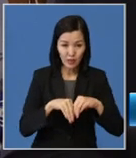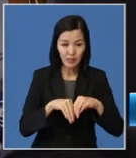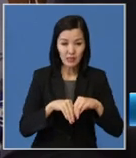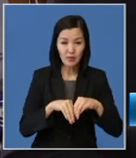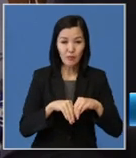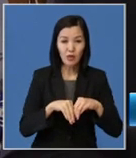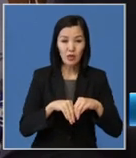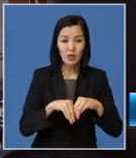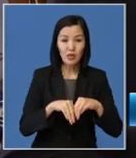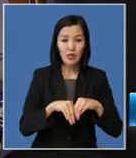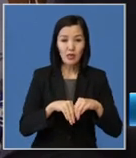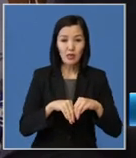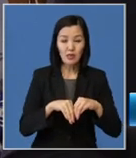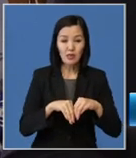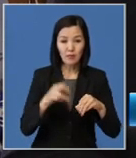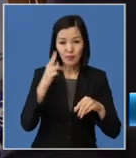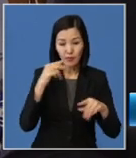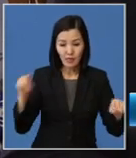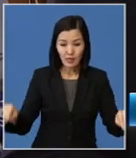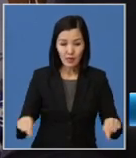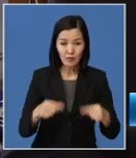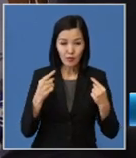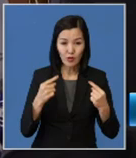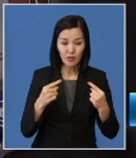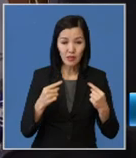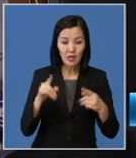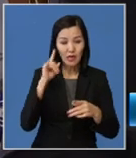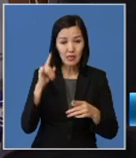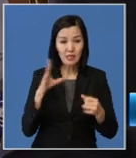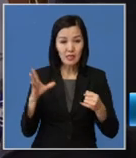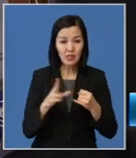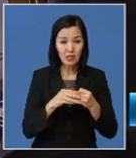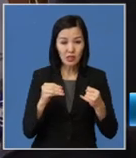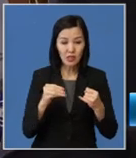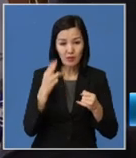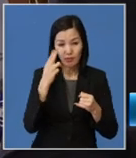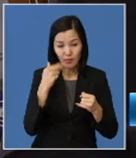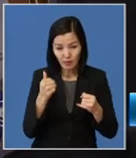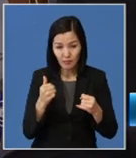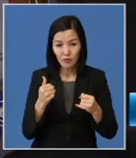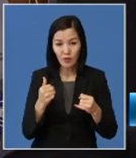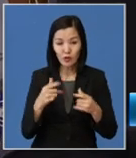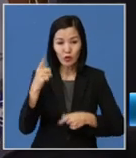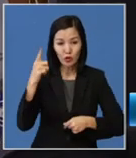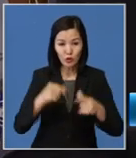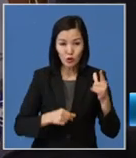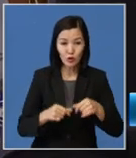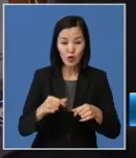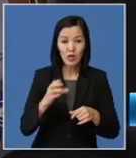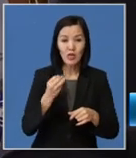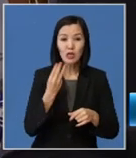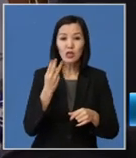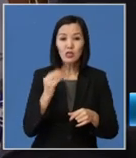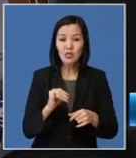суыққа дейін бейімді болатын, біздің Қазақстанның жерінің шөбінде бейімді болатын, сүтті ешкі шығарғысы